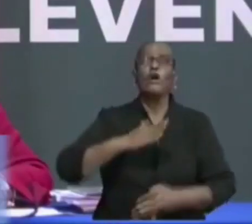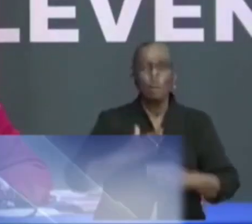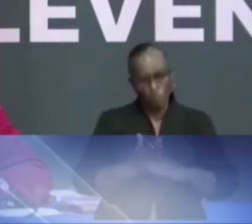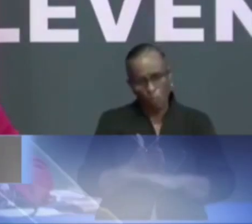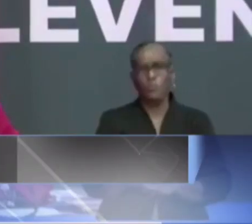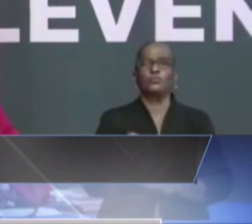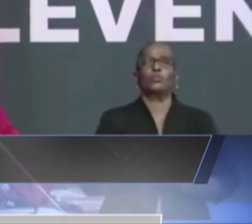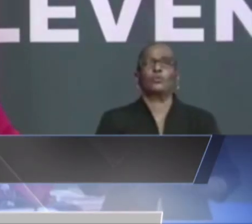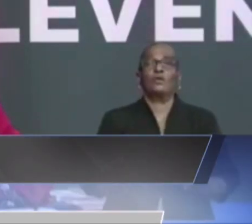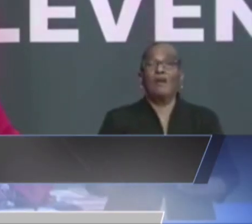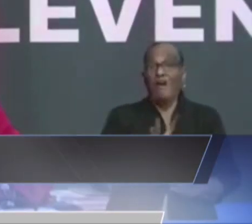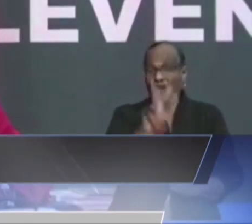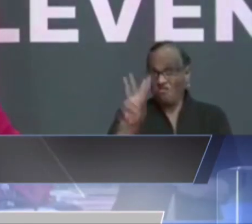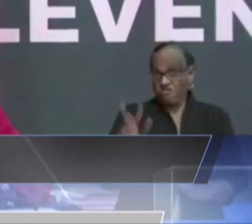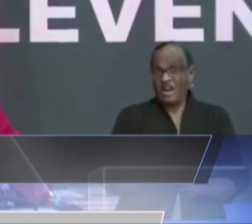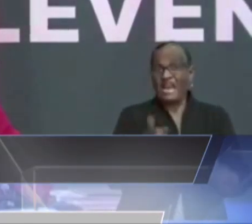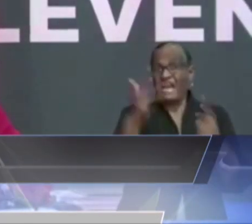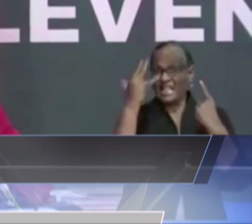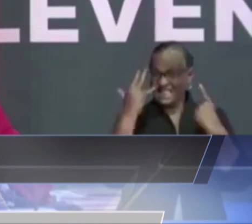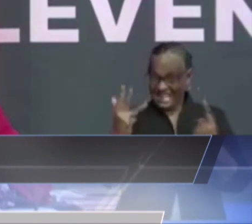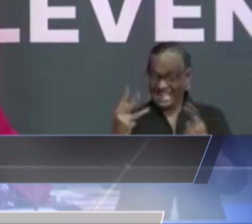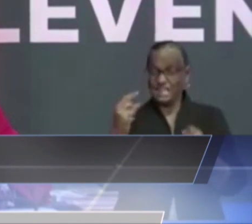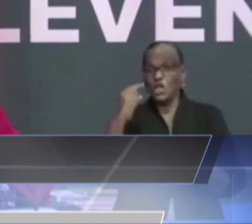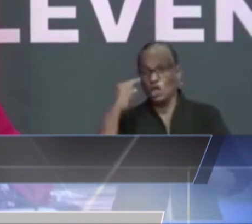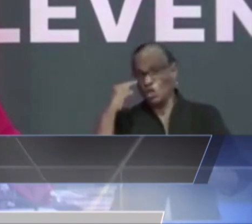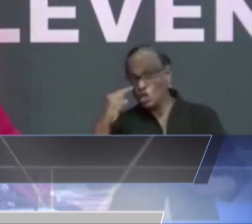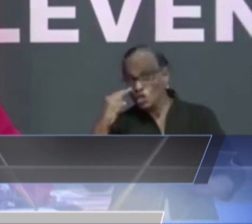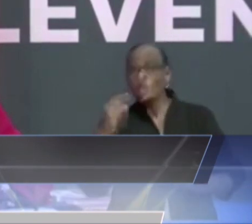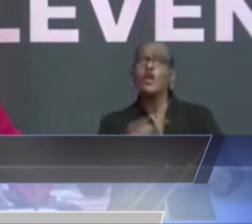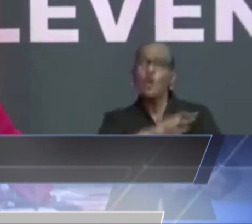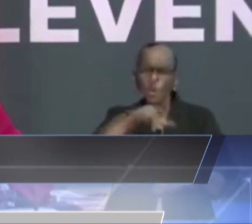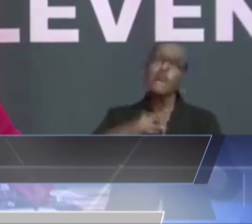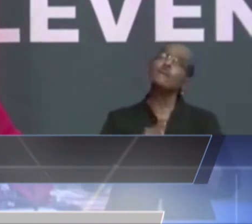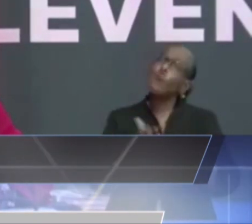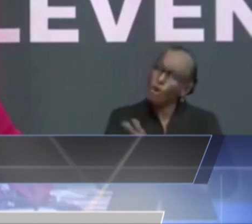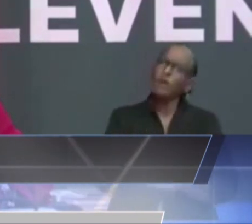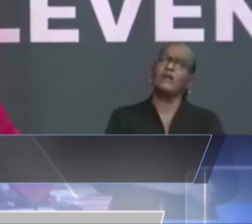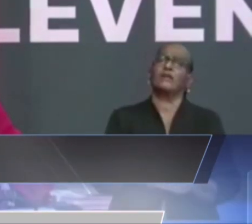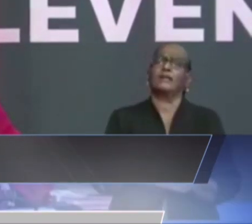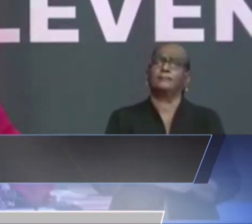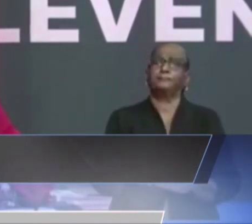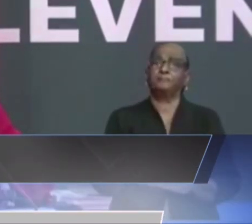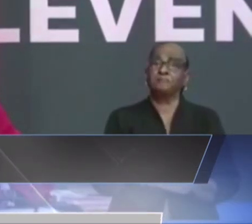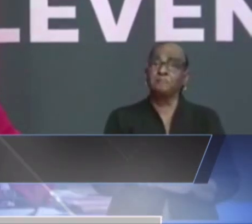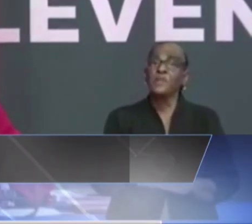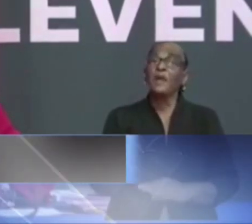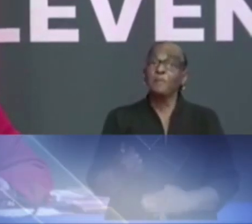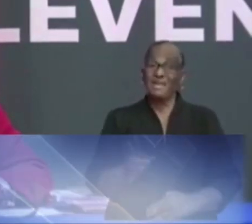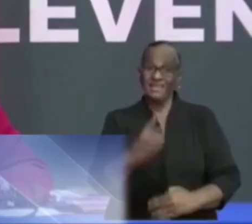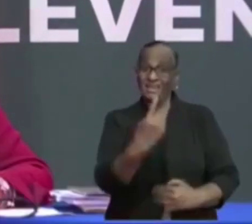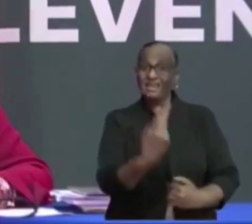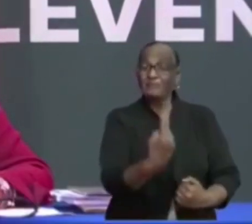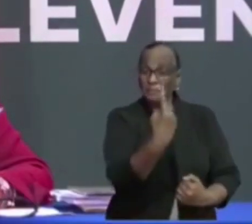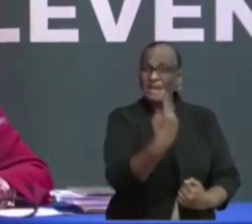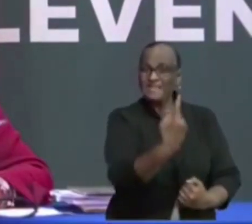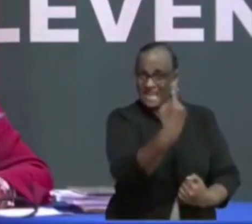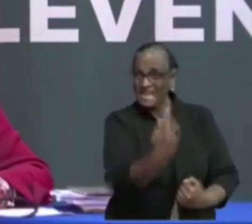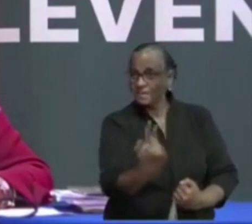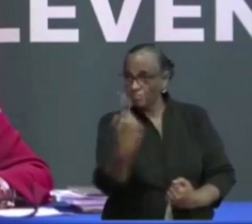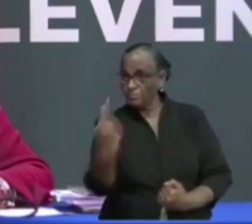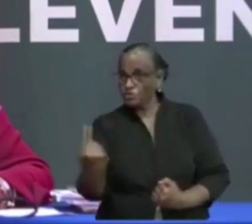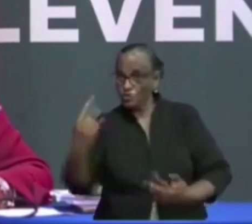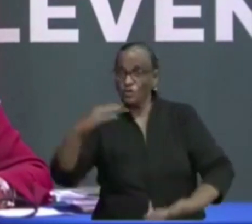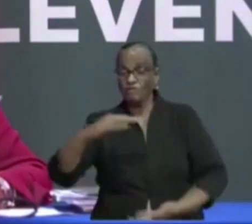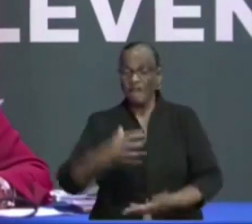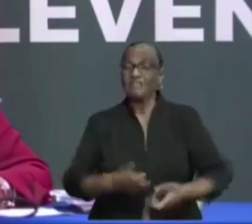Vrijdag 19 juni gaan wij door met de individuele distributie van